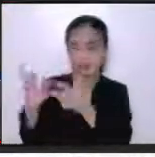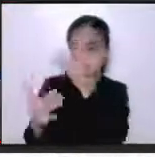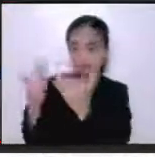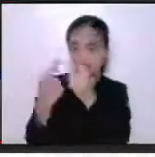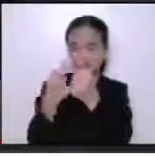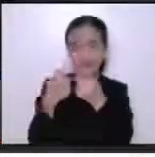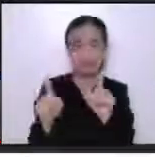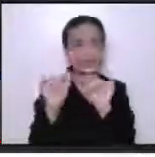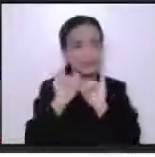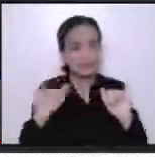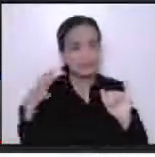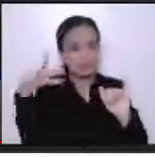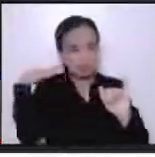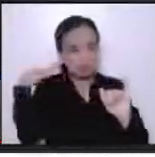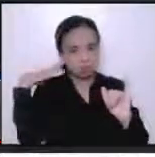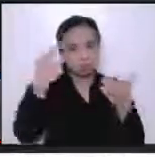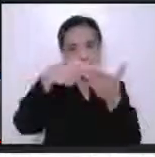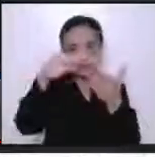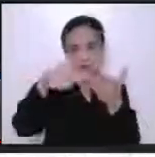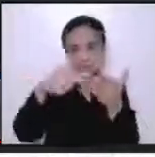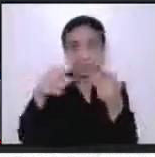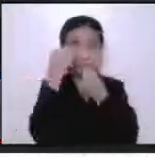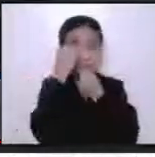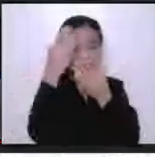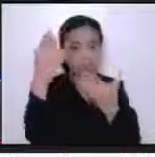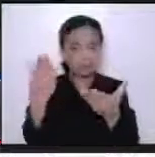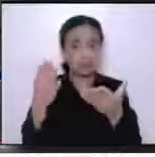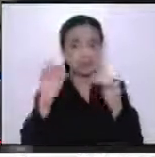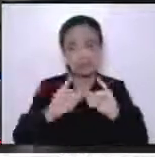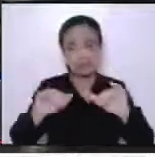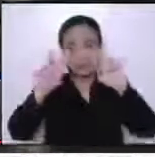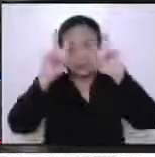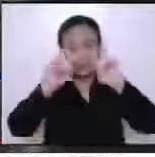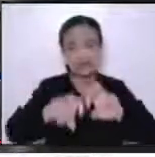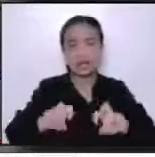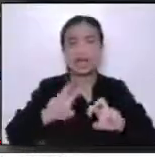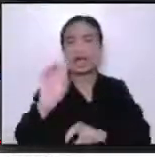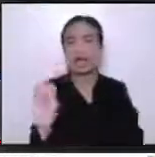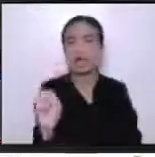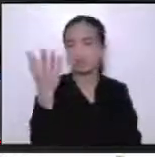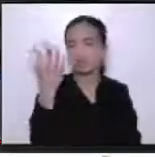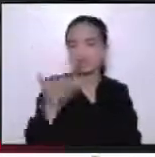rin po ito ng Bureau of Fire Protection. Inaalam pa rin ang halaga ng mga napinsalang ari-arian.